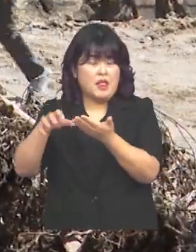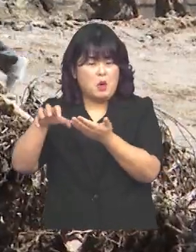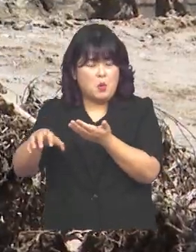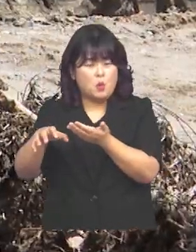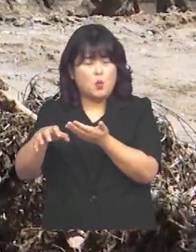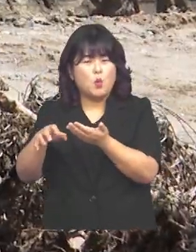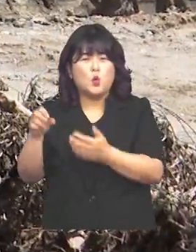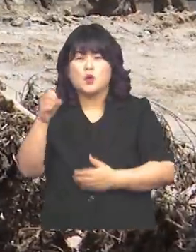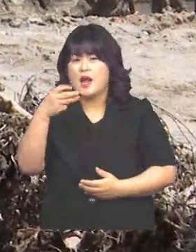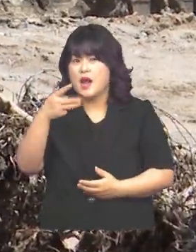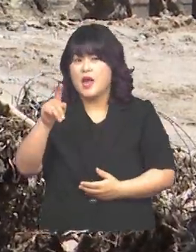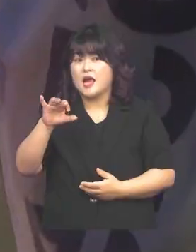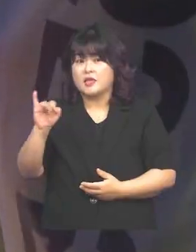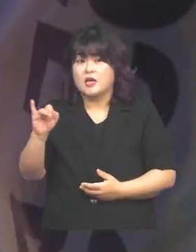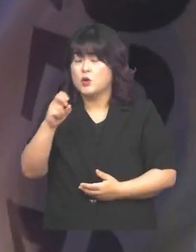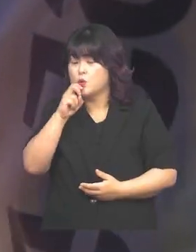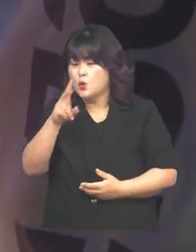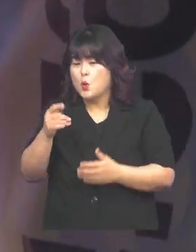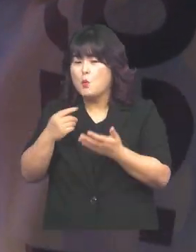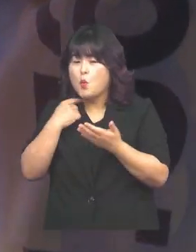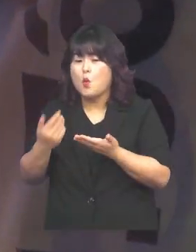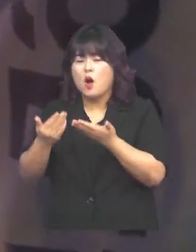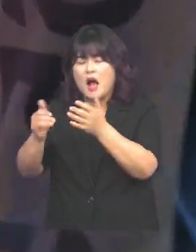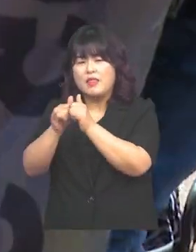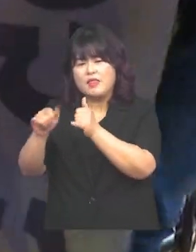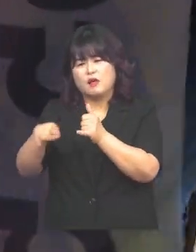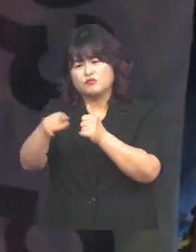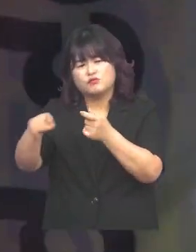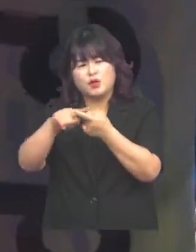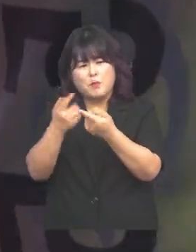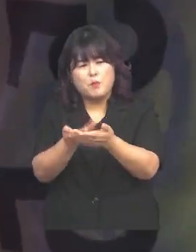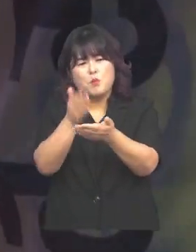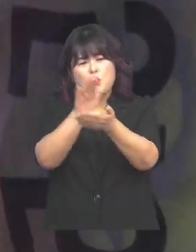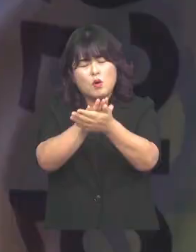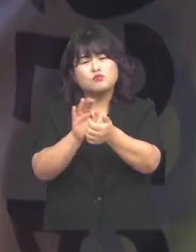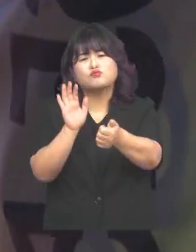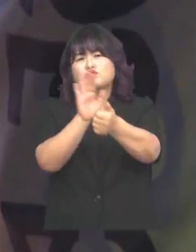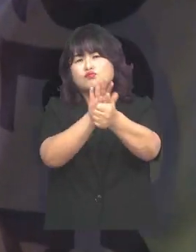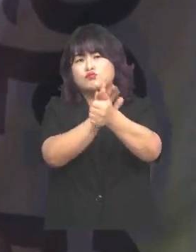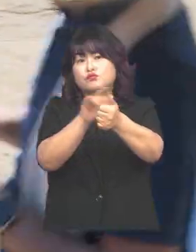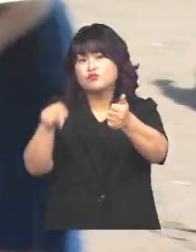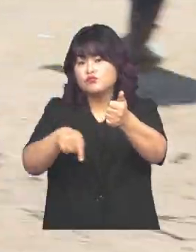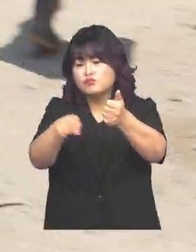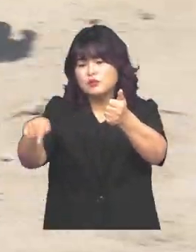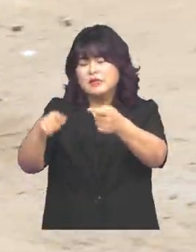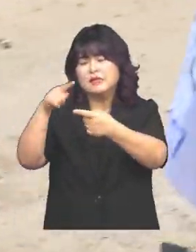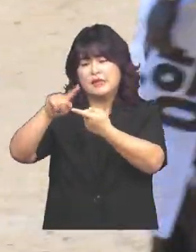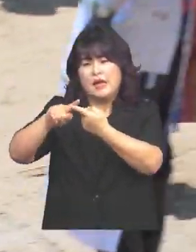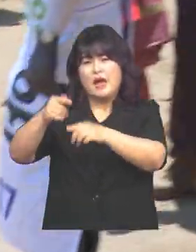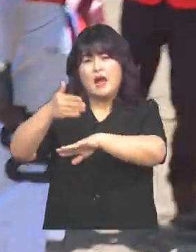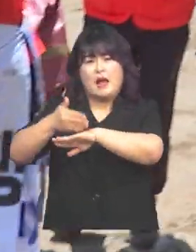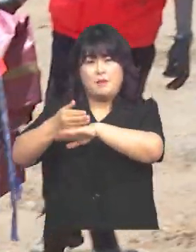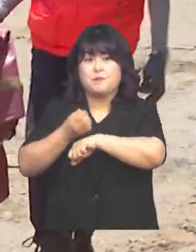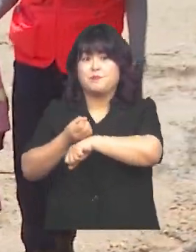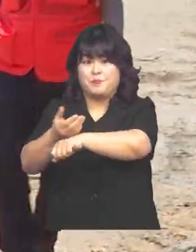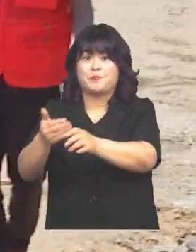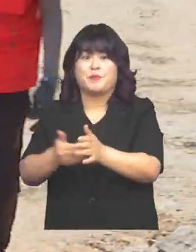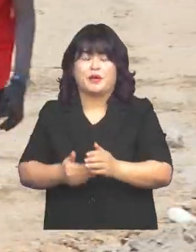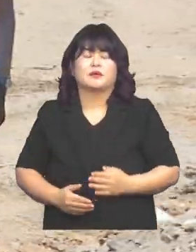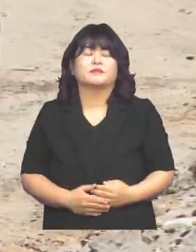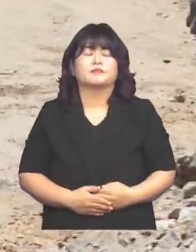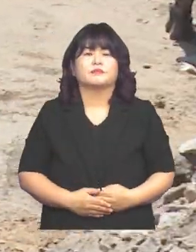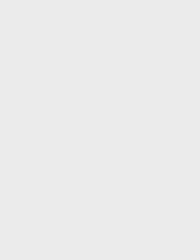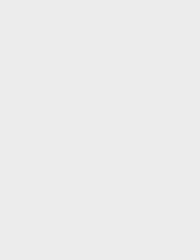재난 전문 자원봉사단체인 레디용 봉사단 단원들이 복구 작업 활동을 하는 것에 대해 감사의 뜻을 전했습니다.